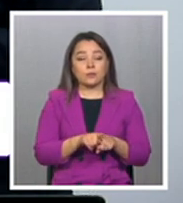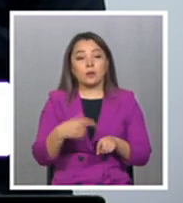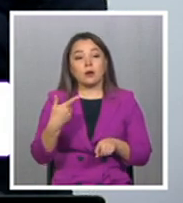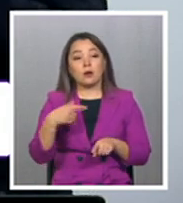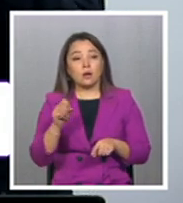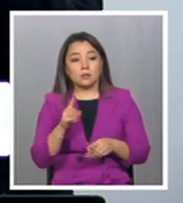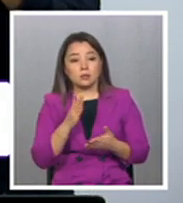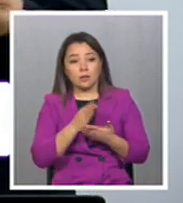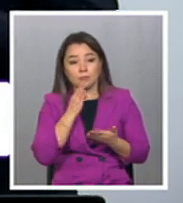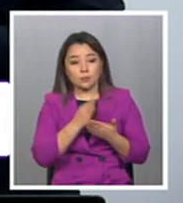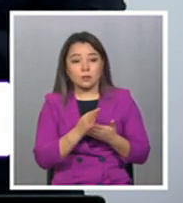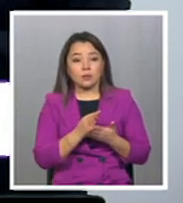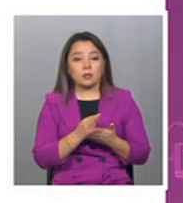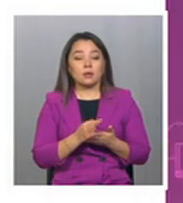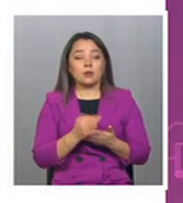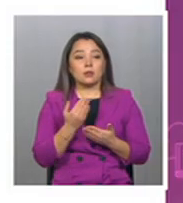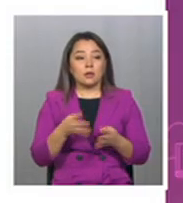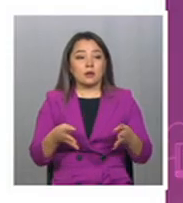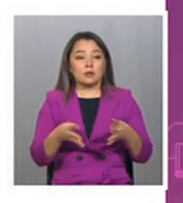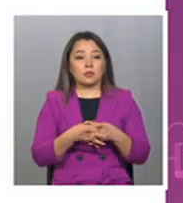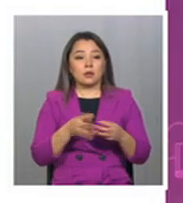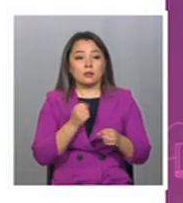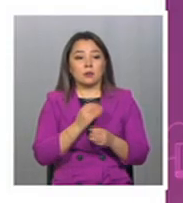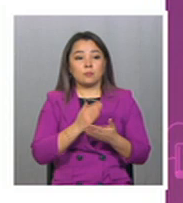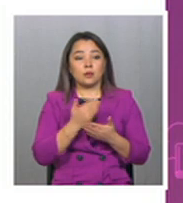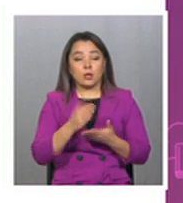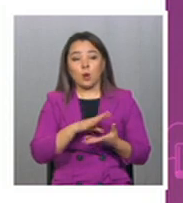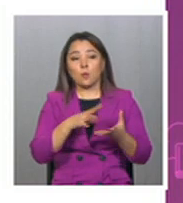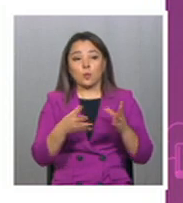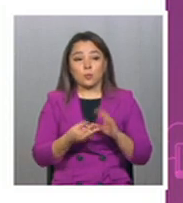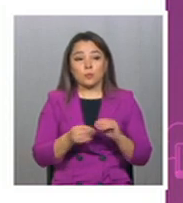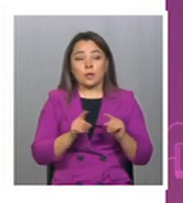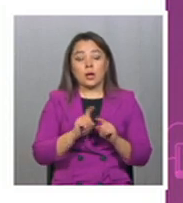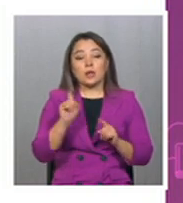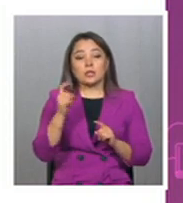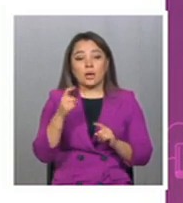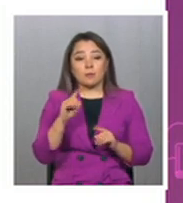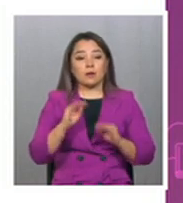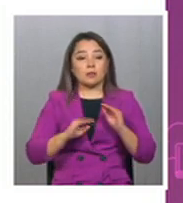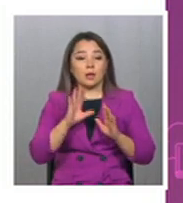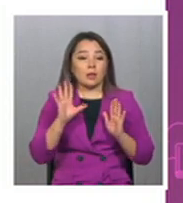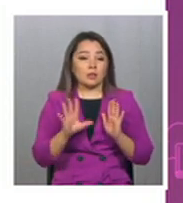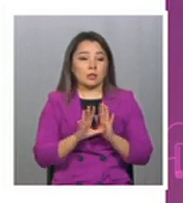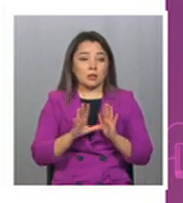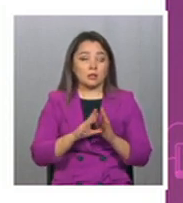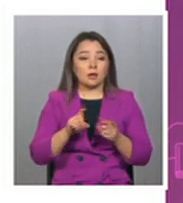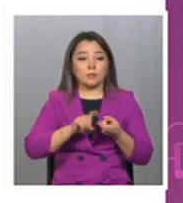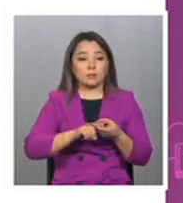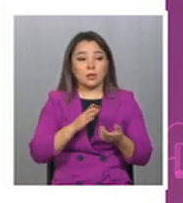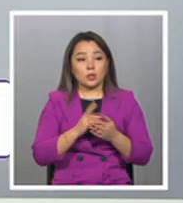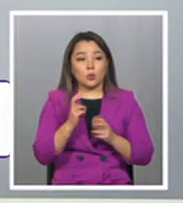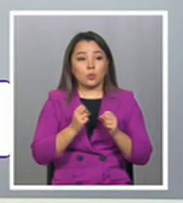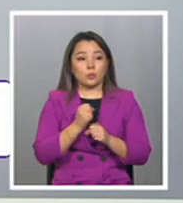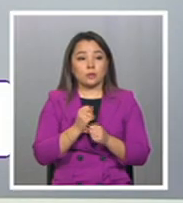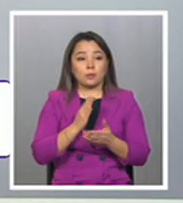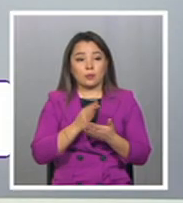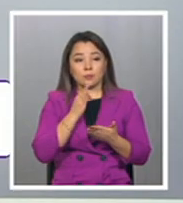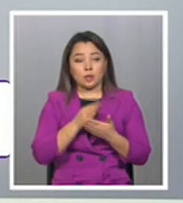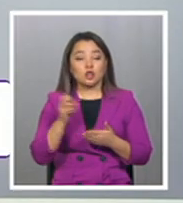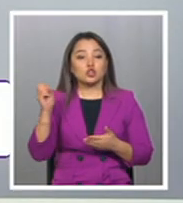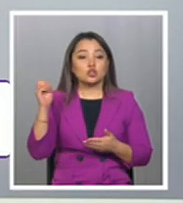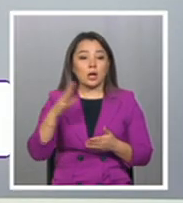газдар, сал газдың конденсаттары, олардың барлығы химиялық энергия арқылы өндіріледі.